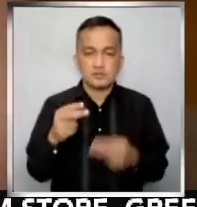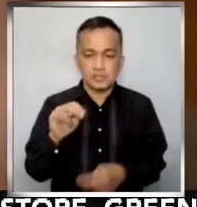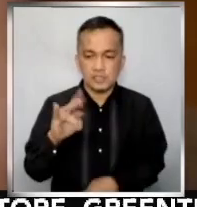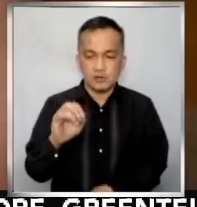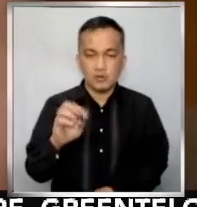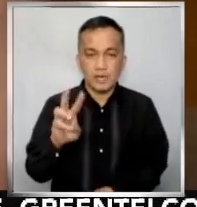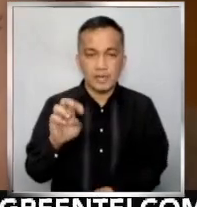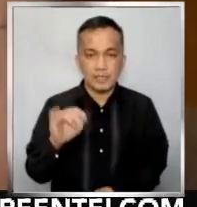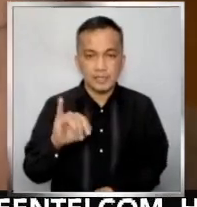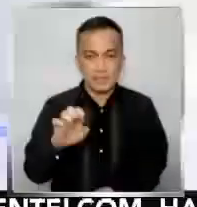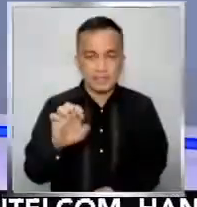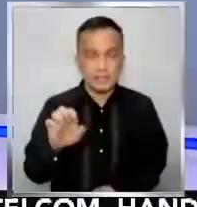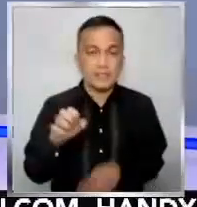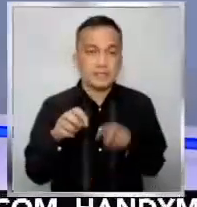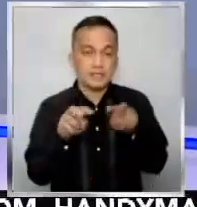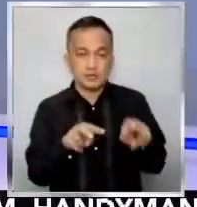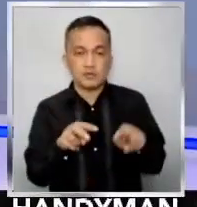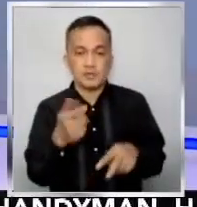24 oras.